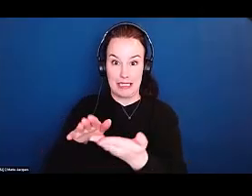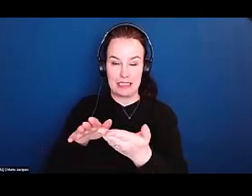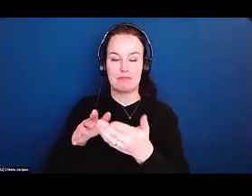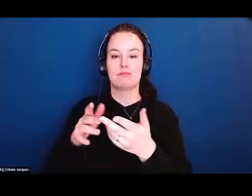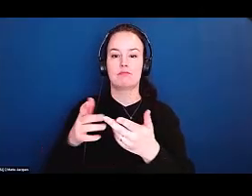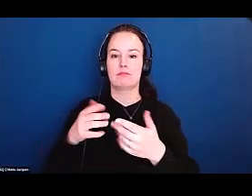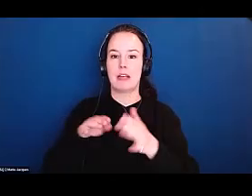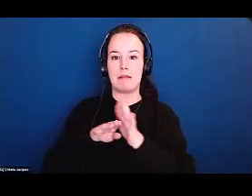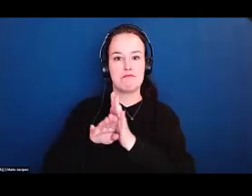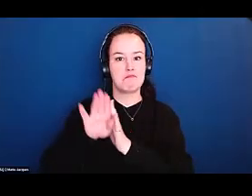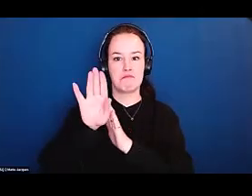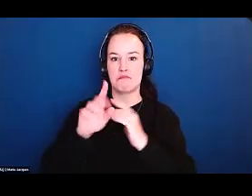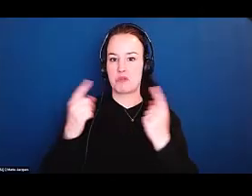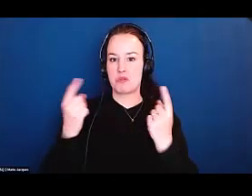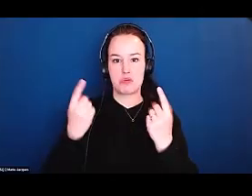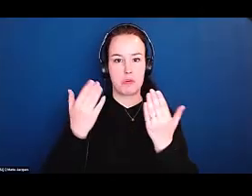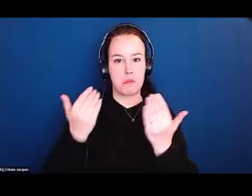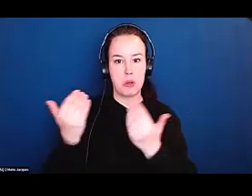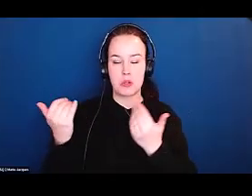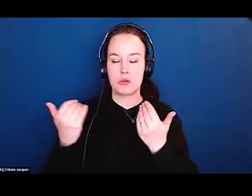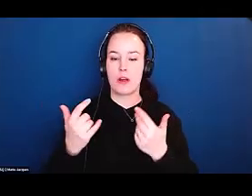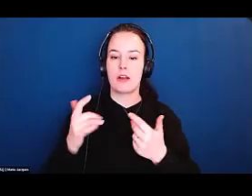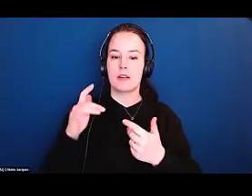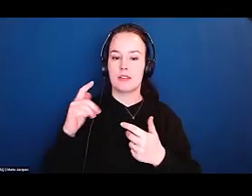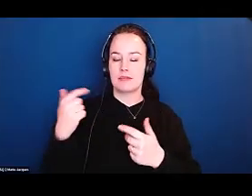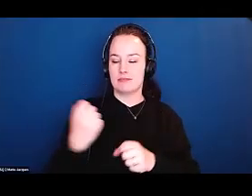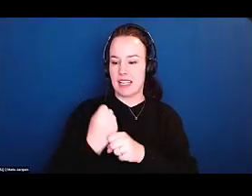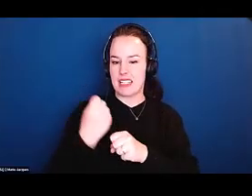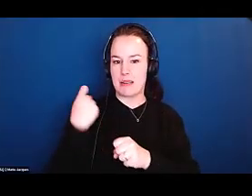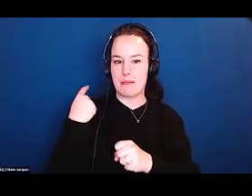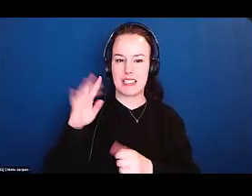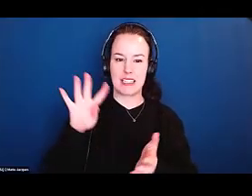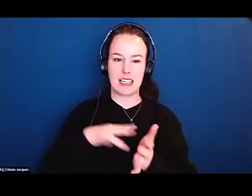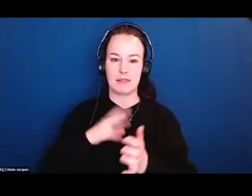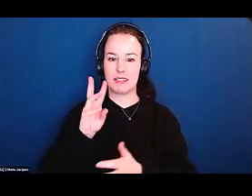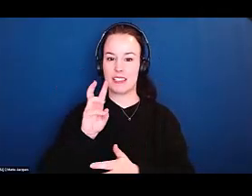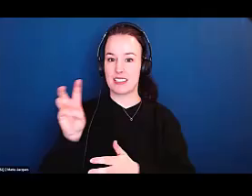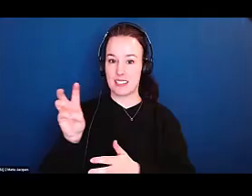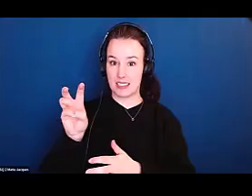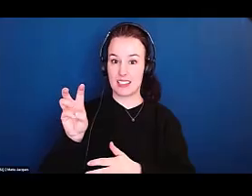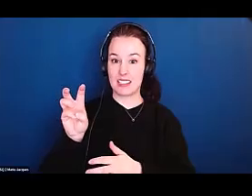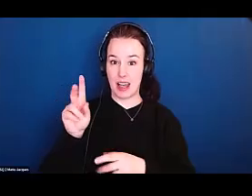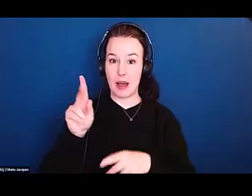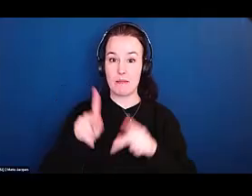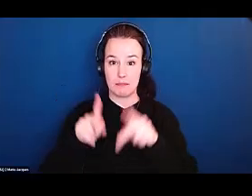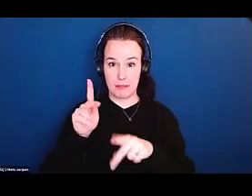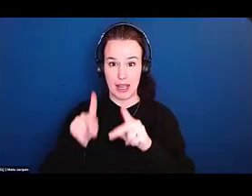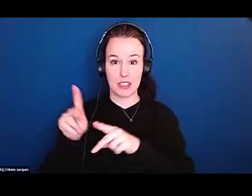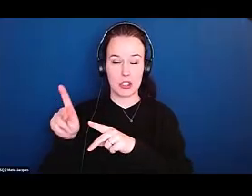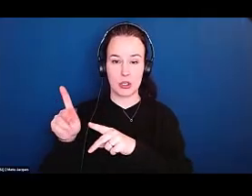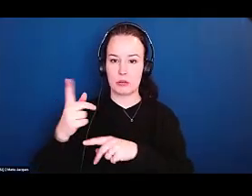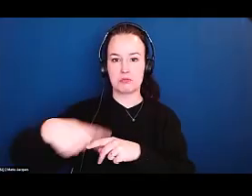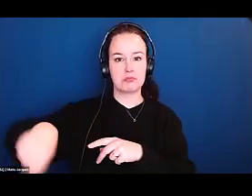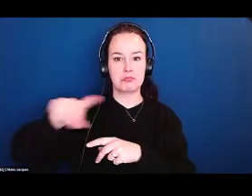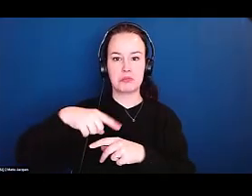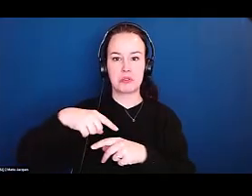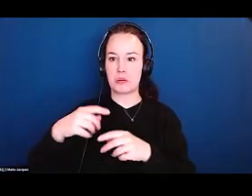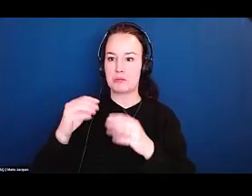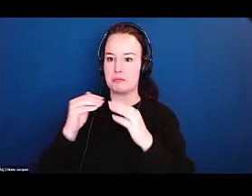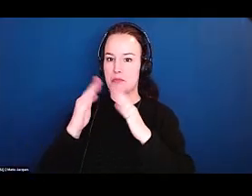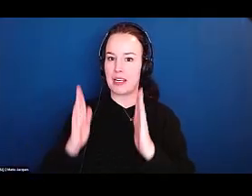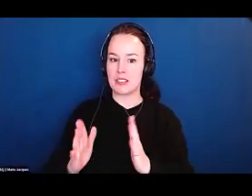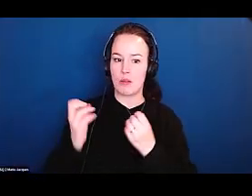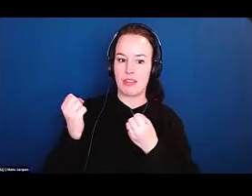besoins continuent à croître. L'année dernière, nous avons eu près de 4 700 personnes qui n'avaient pas